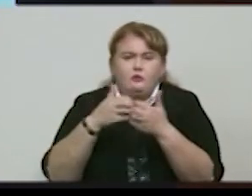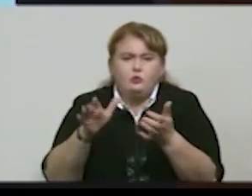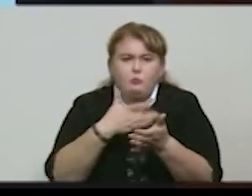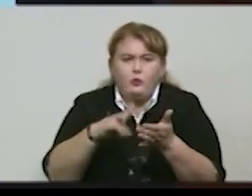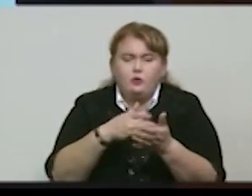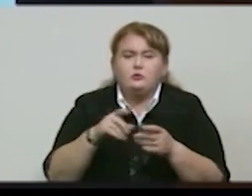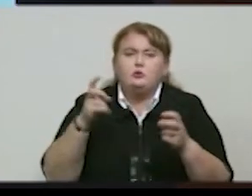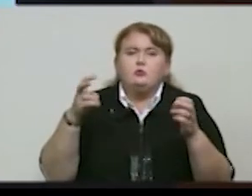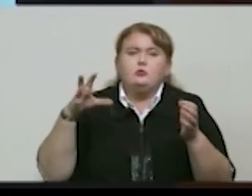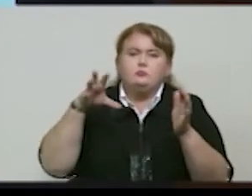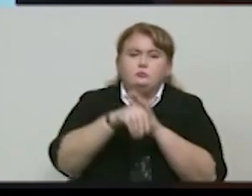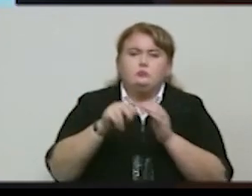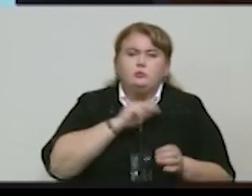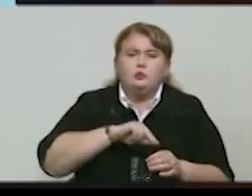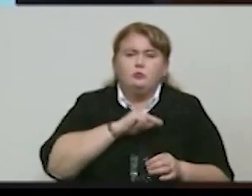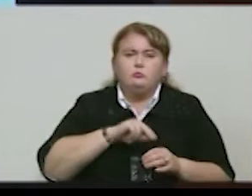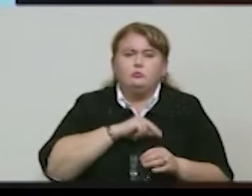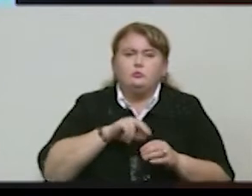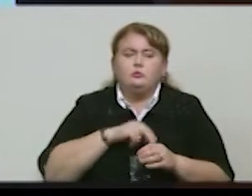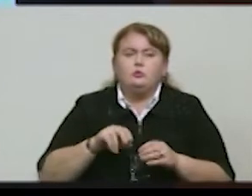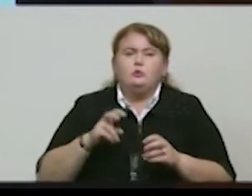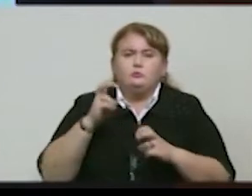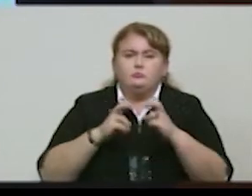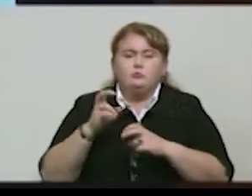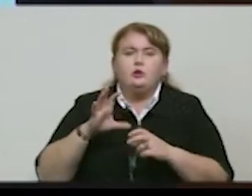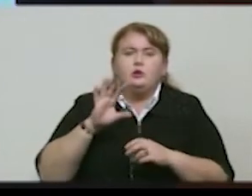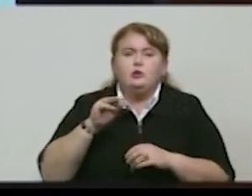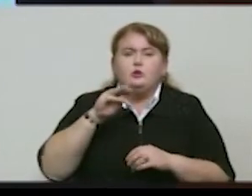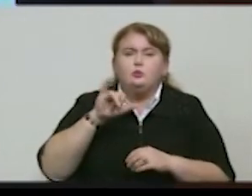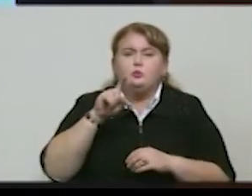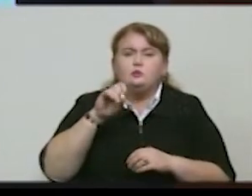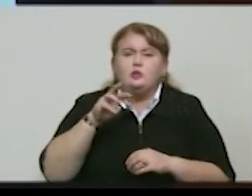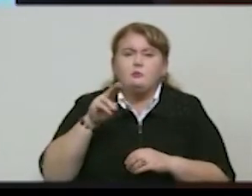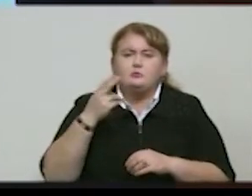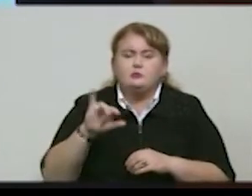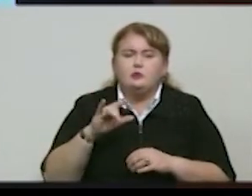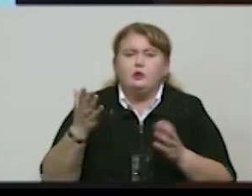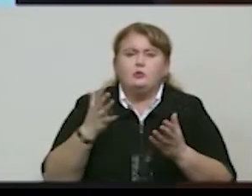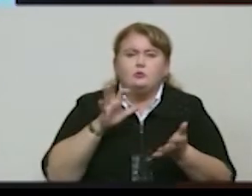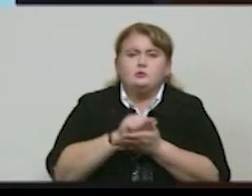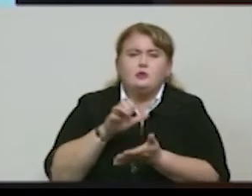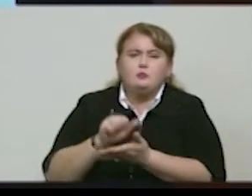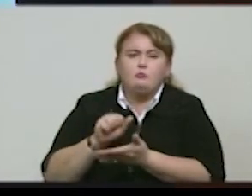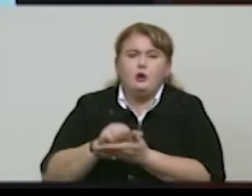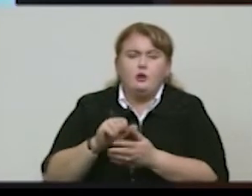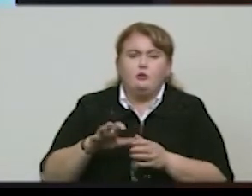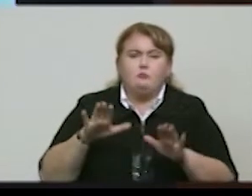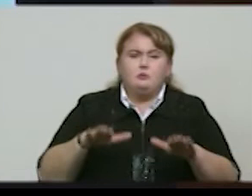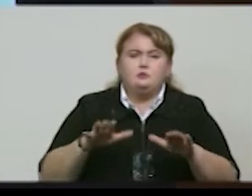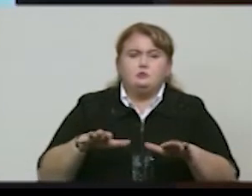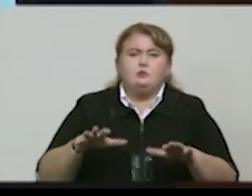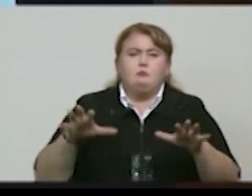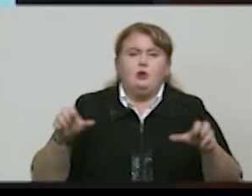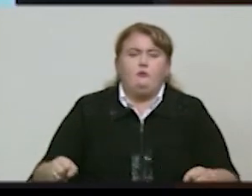в мелких кредитных учреждениях, и туземцы, которые занимали должности в правительстве.